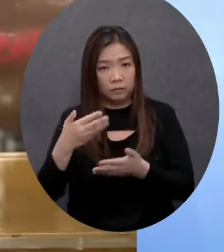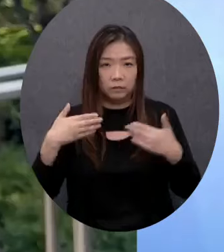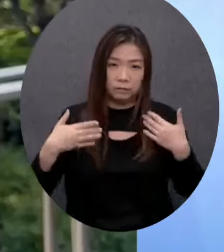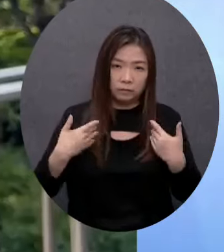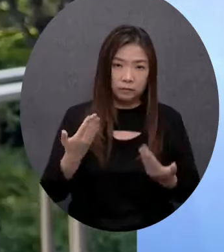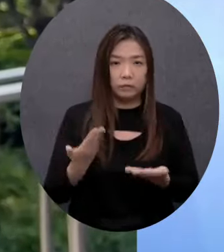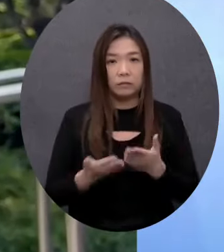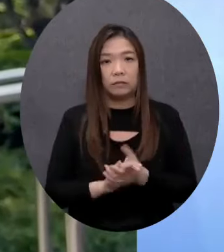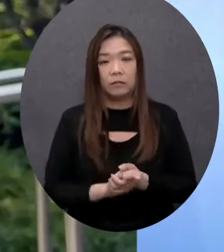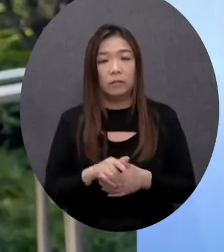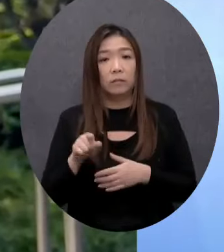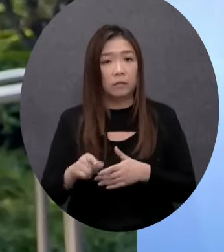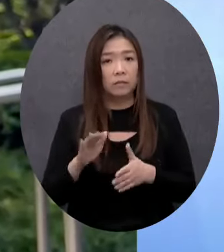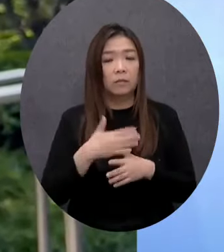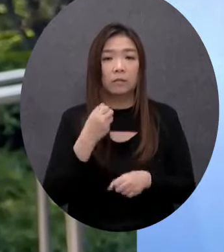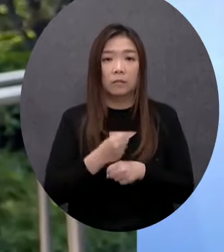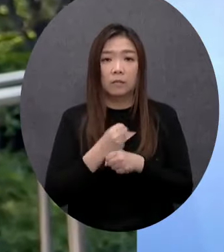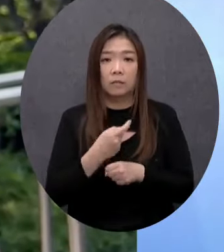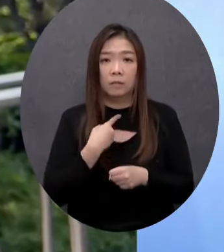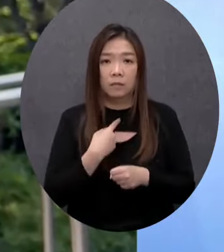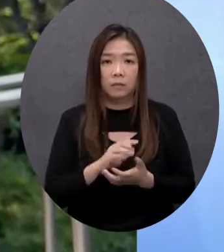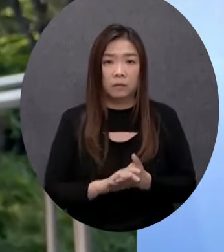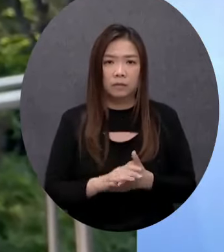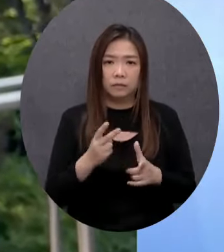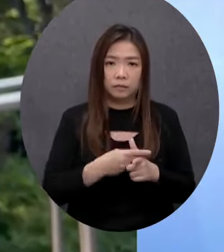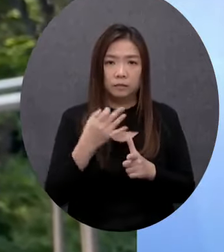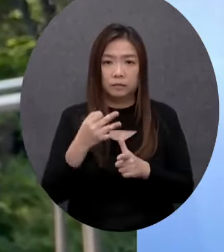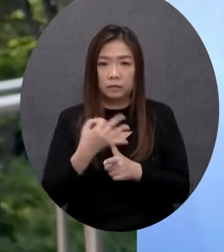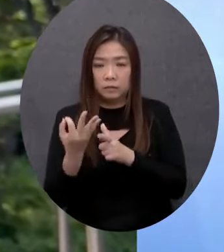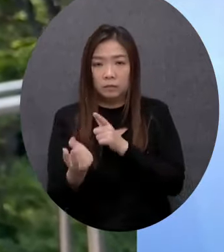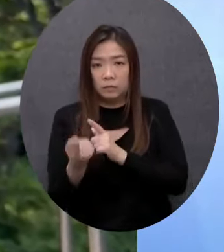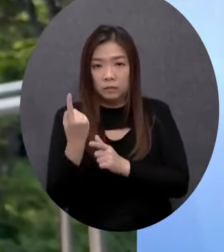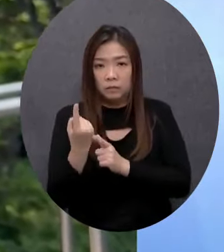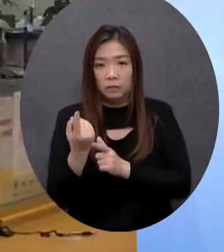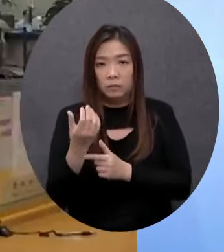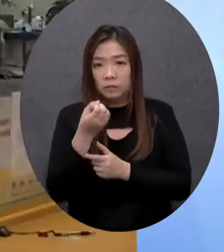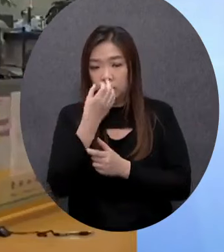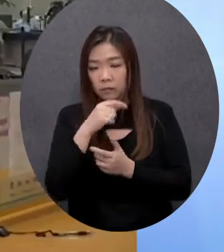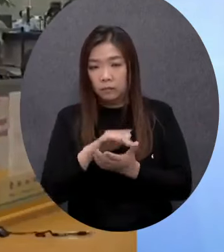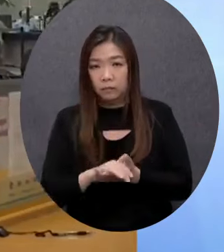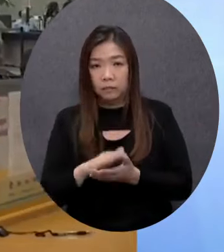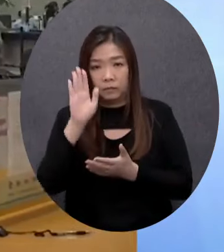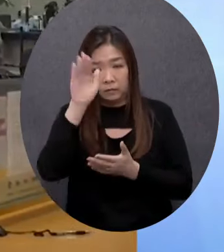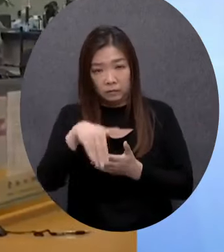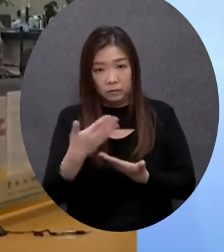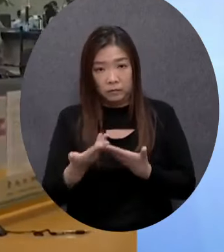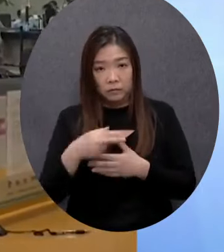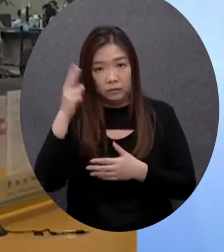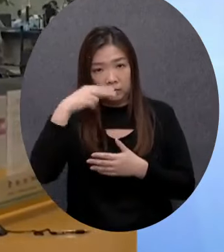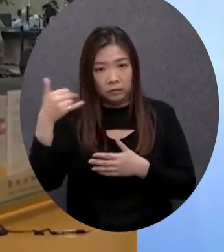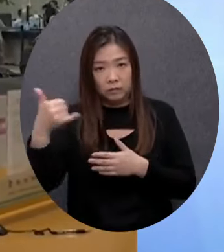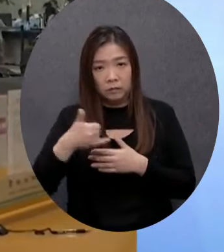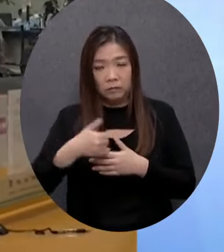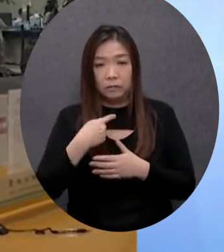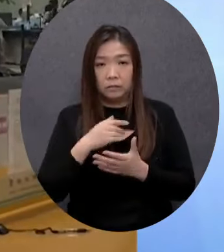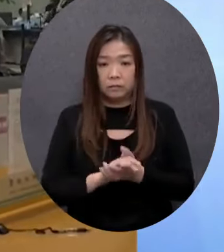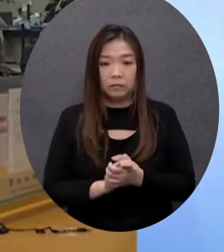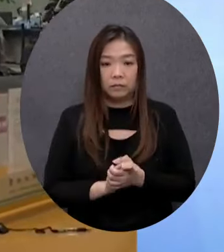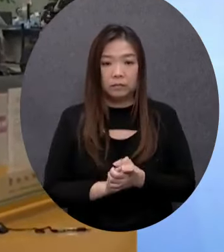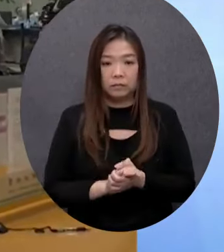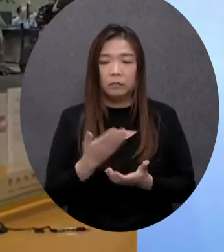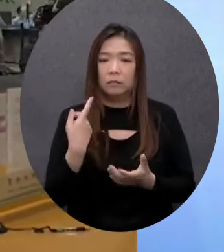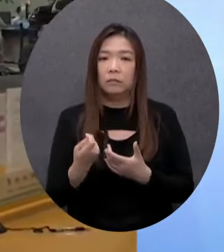的。 他就因为工作需要，每隔2-3个月都要来香港，说第日可能会更加常来。 肯定会挺方